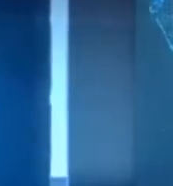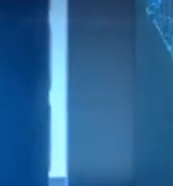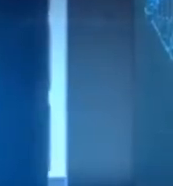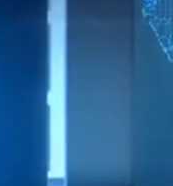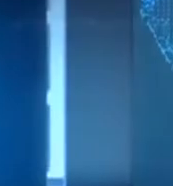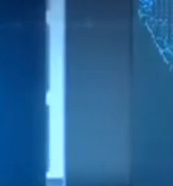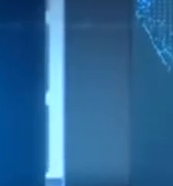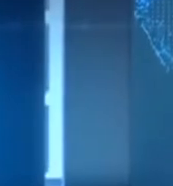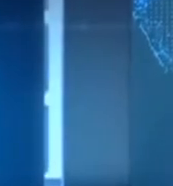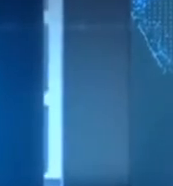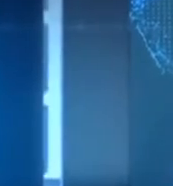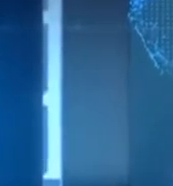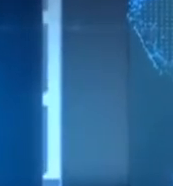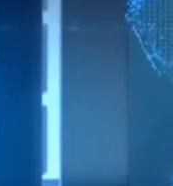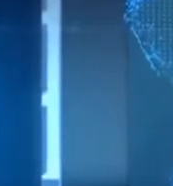Жетісу телеарнасы.